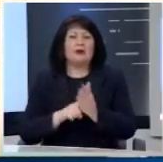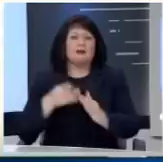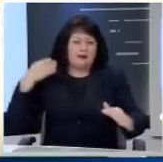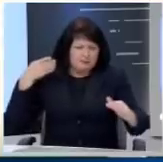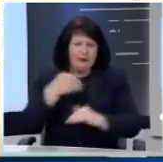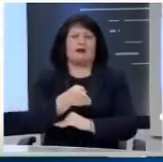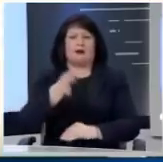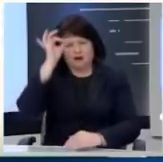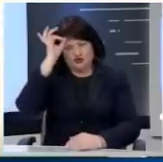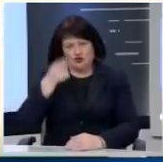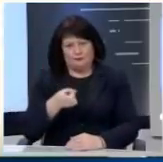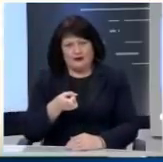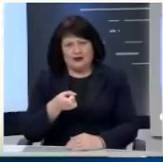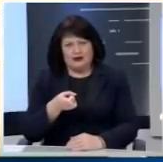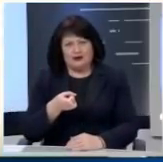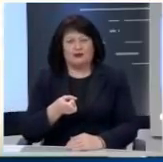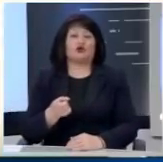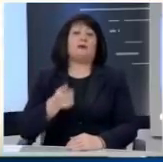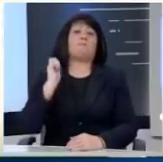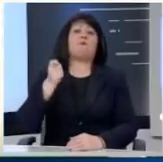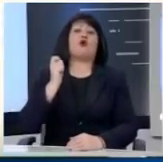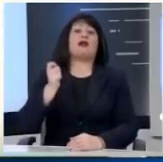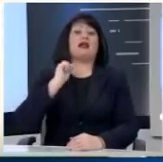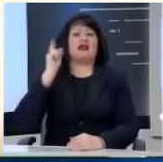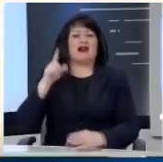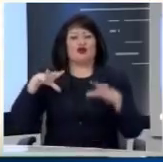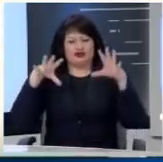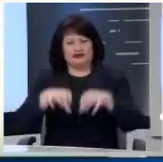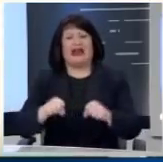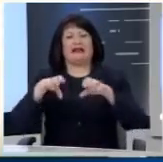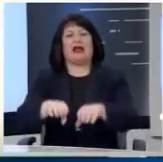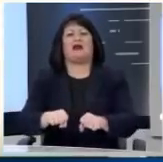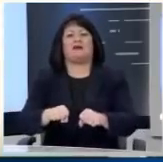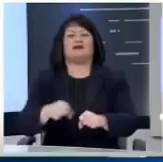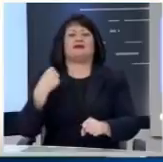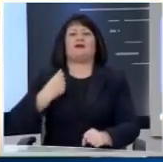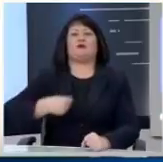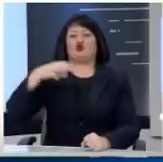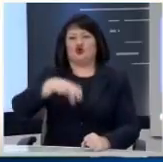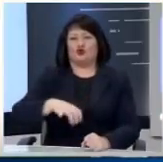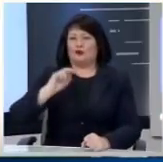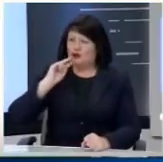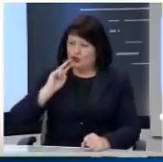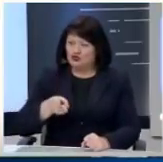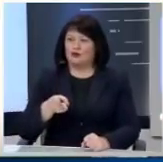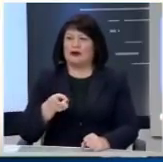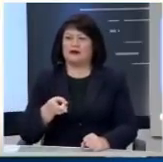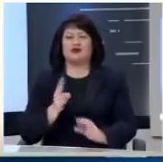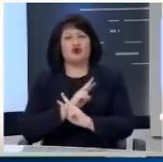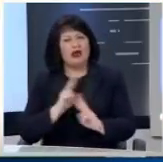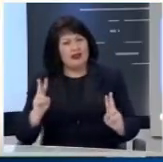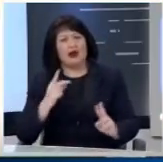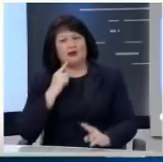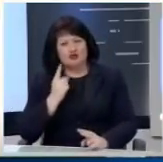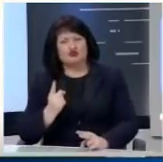καταστήλλονται οι πολιτικές εκδηλώσεις και οι καταλήψεις δημοσίων χώρων, θα σας απαντήσω με απόλυτη σαφήνεια προς